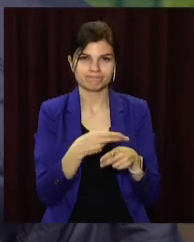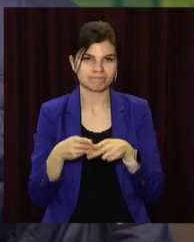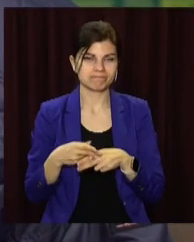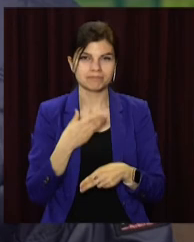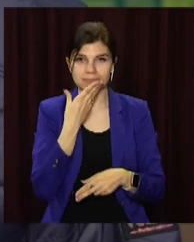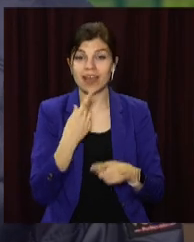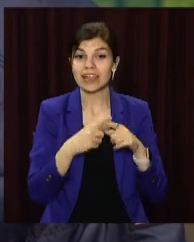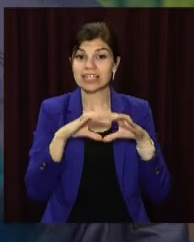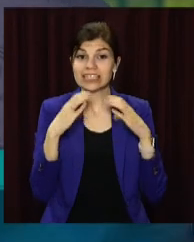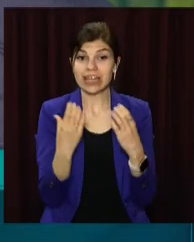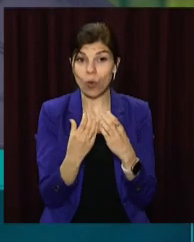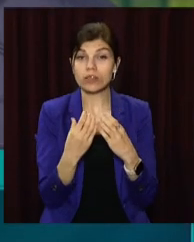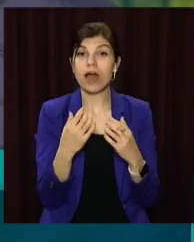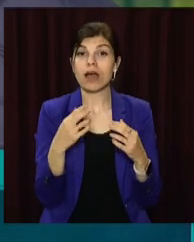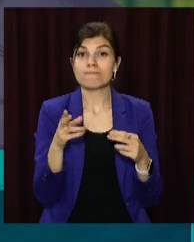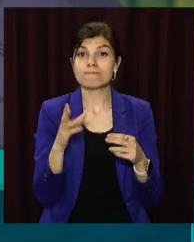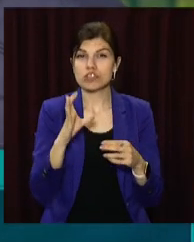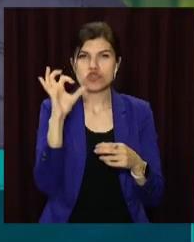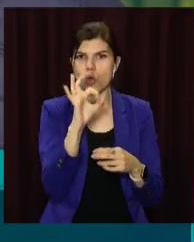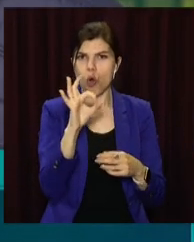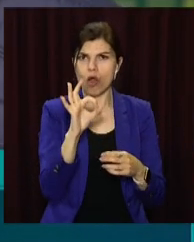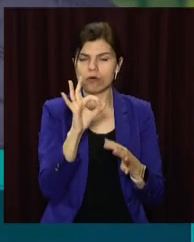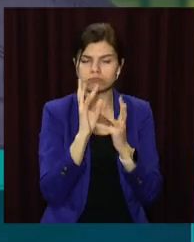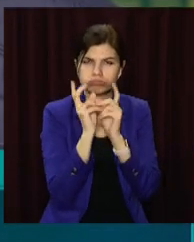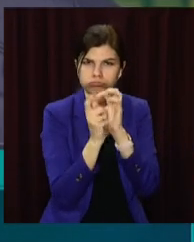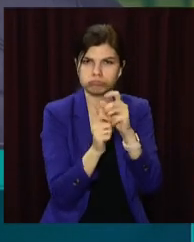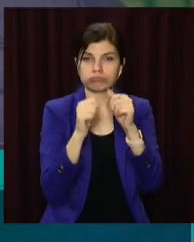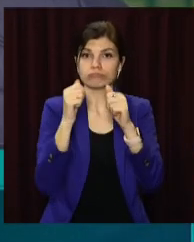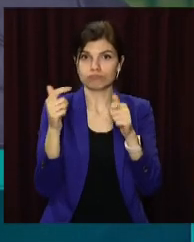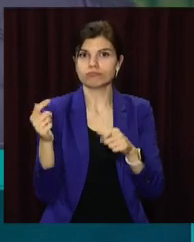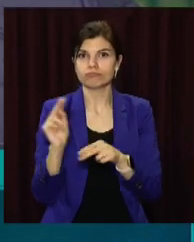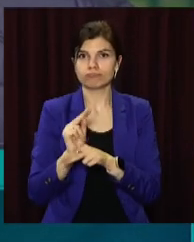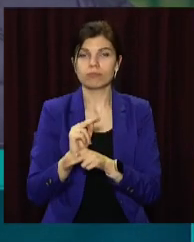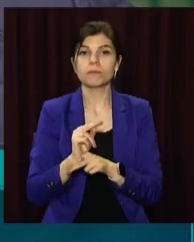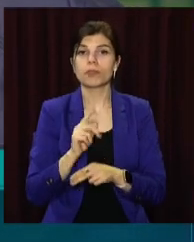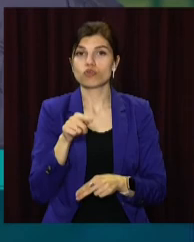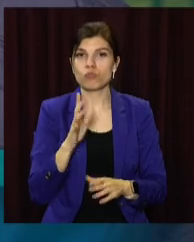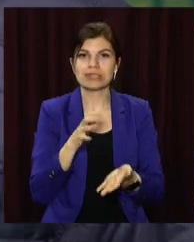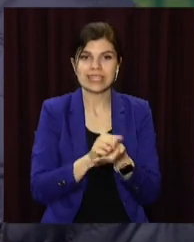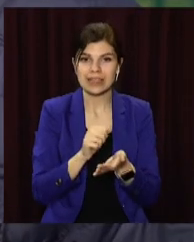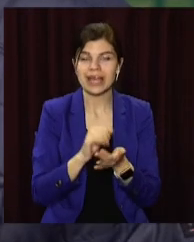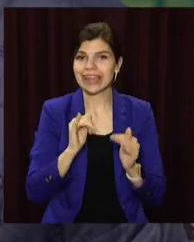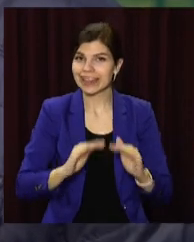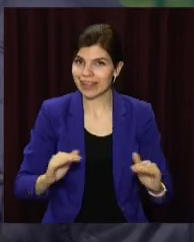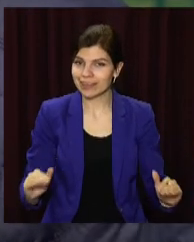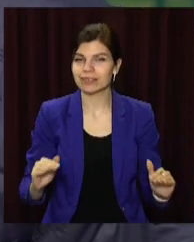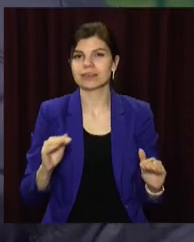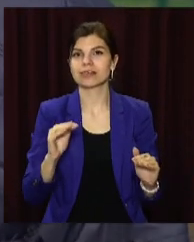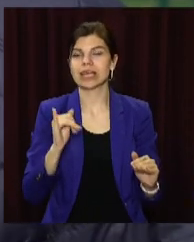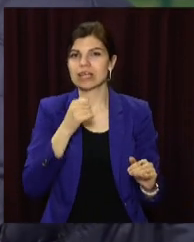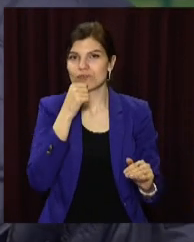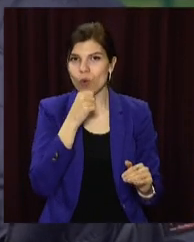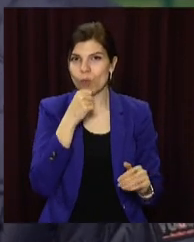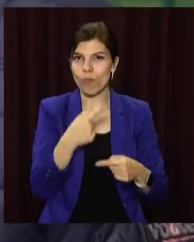Цей стадіон, який будується з нуля, він дуже важливий для громади, тому що тут будуть займатися і дітки, і